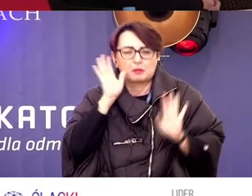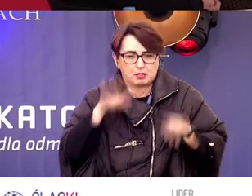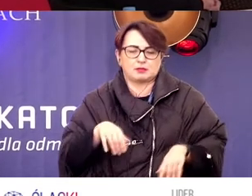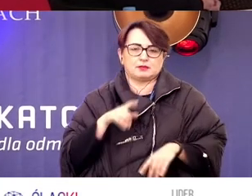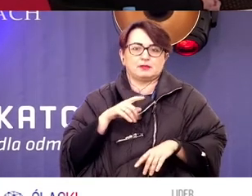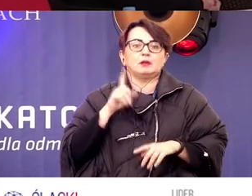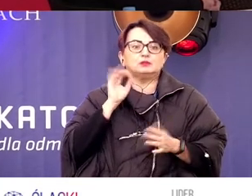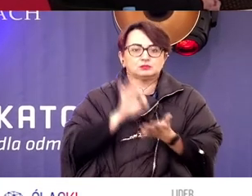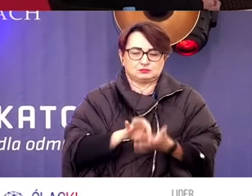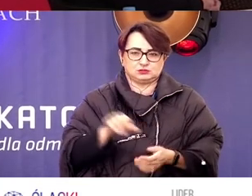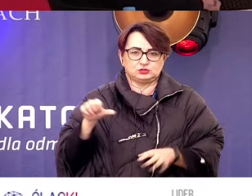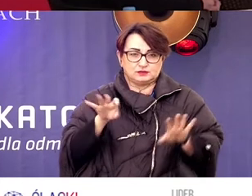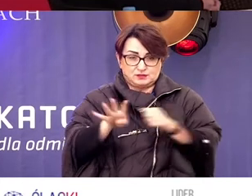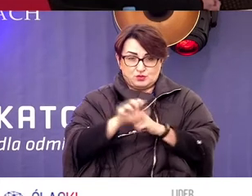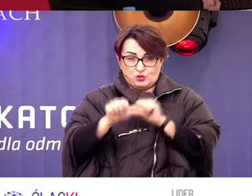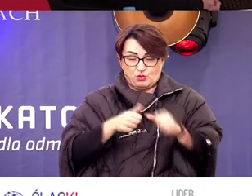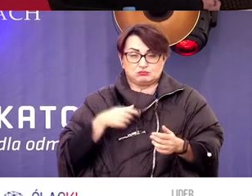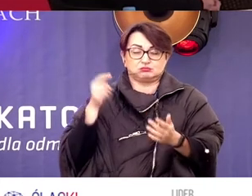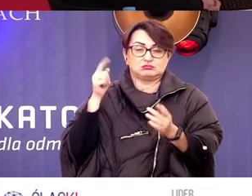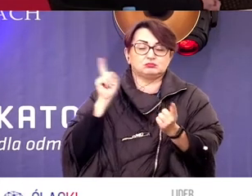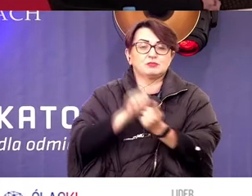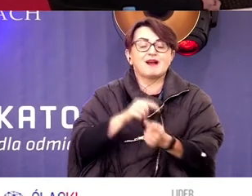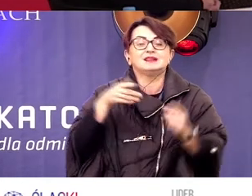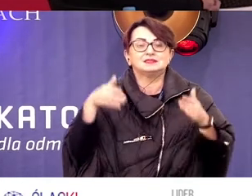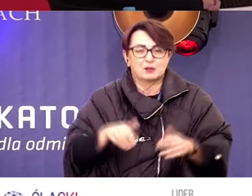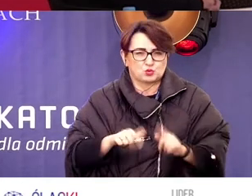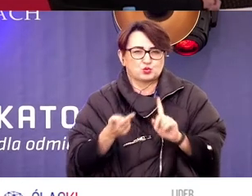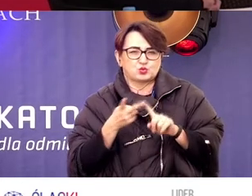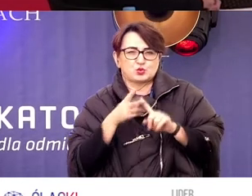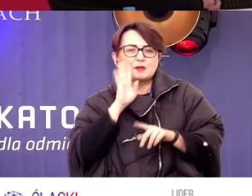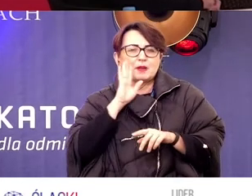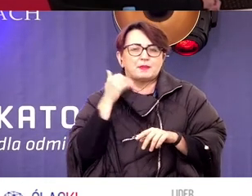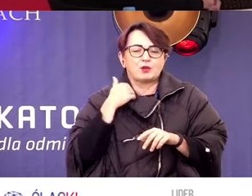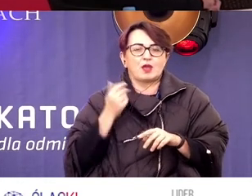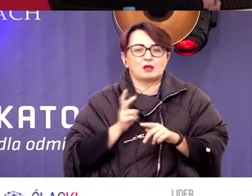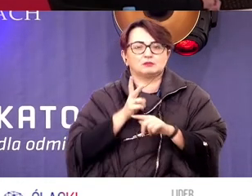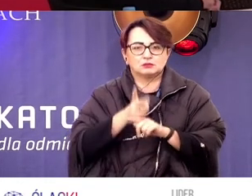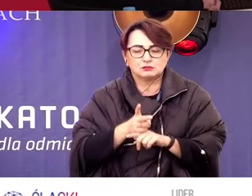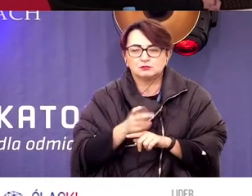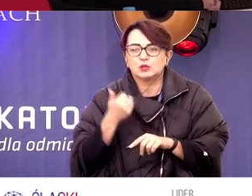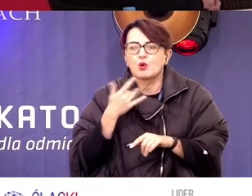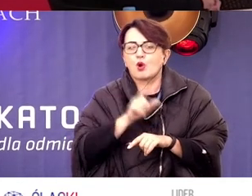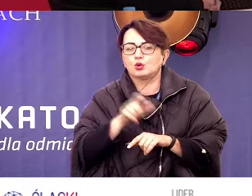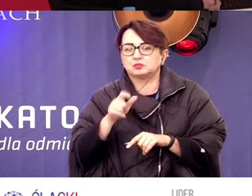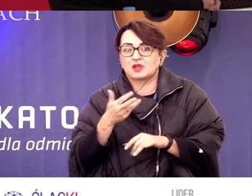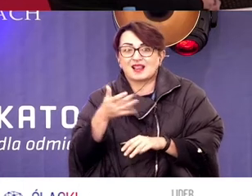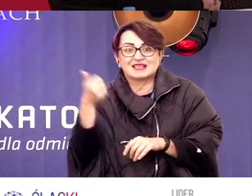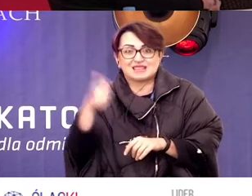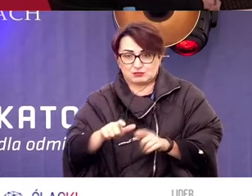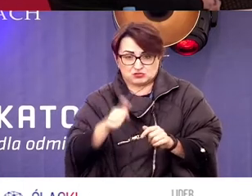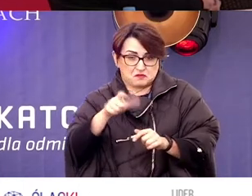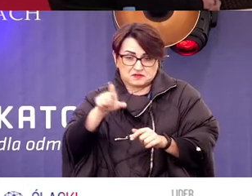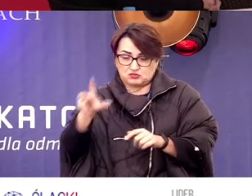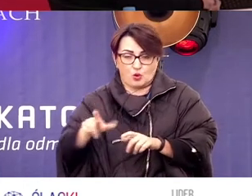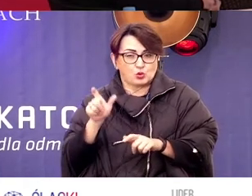w 90 roku stanąłem do egzaminów. To był chyba drugi taki egzamin, do którego przystąpiło kilkaset osób